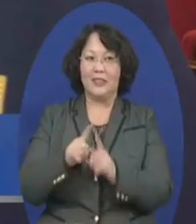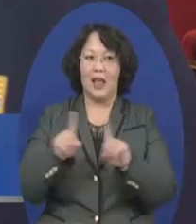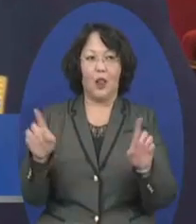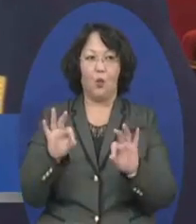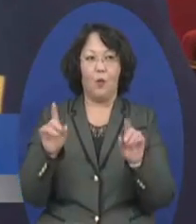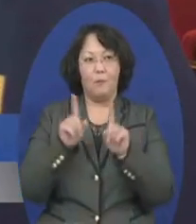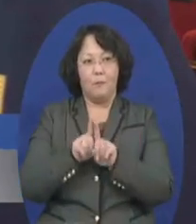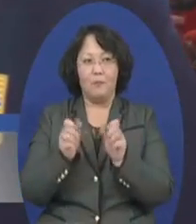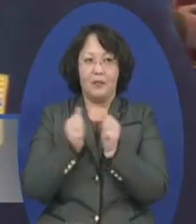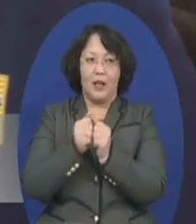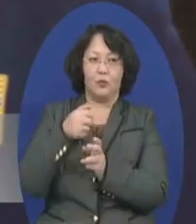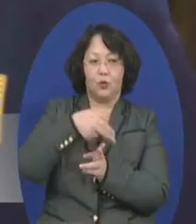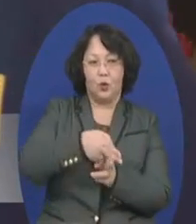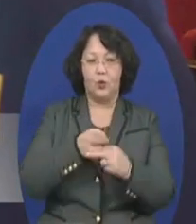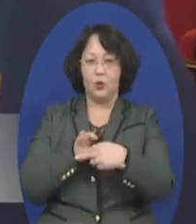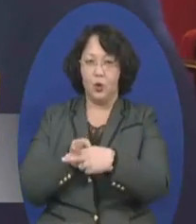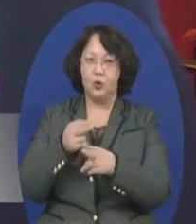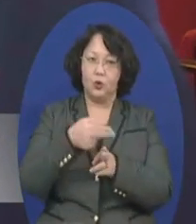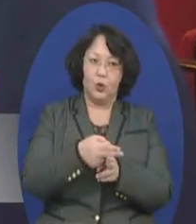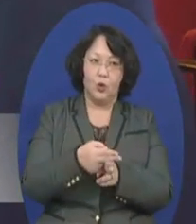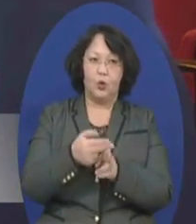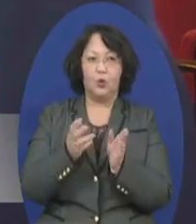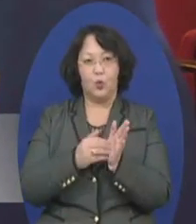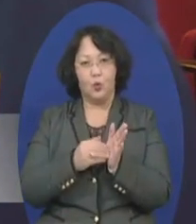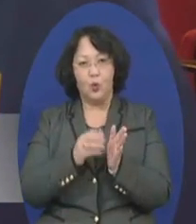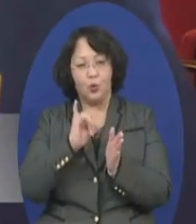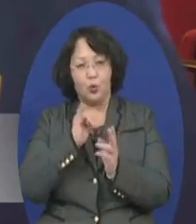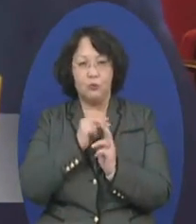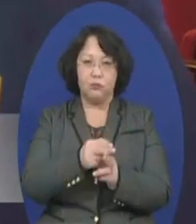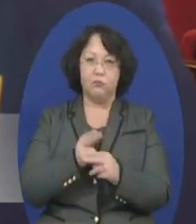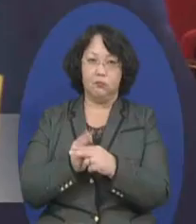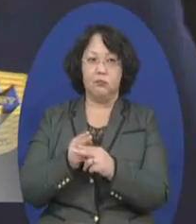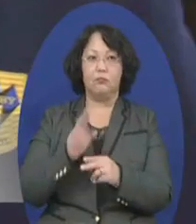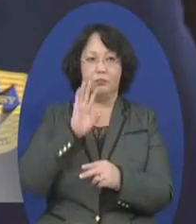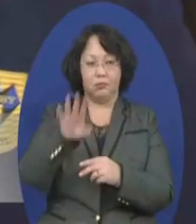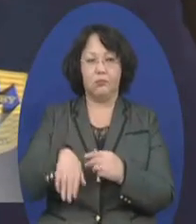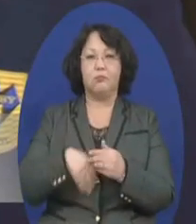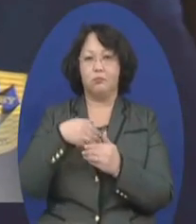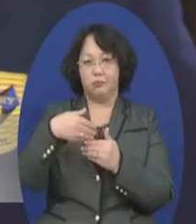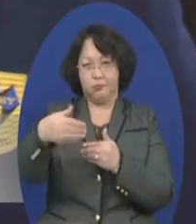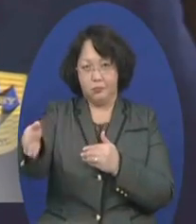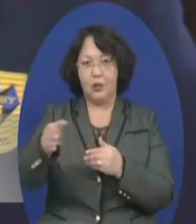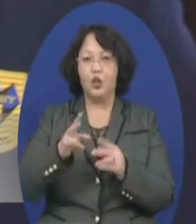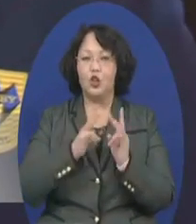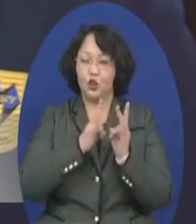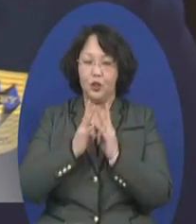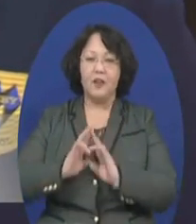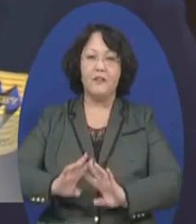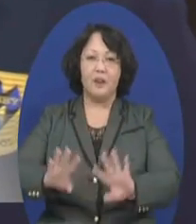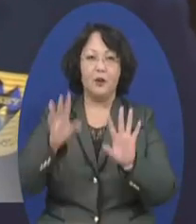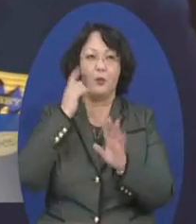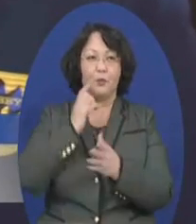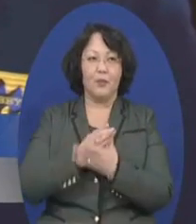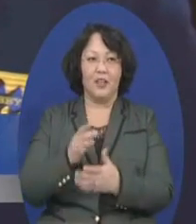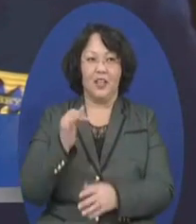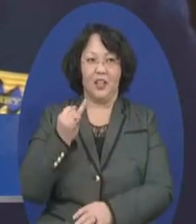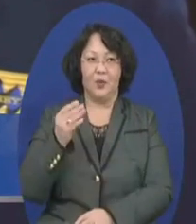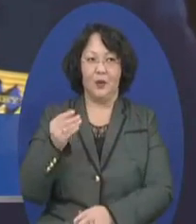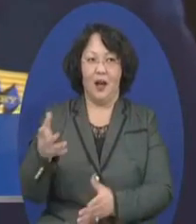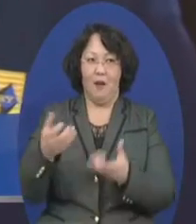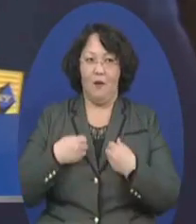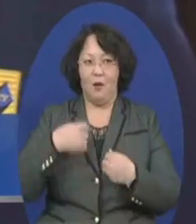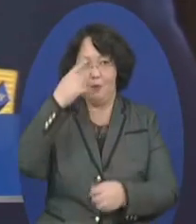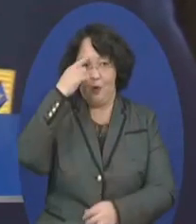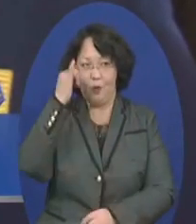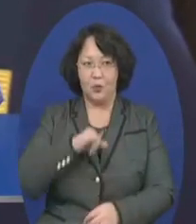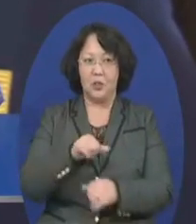салахгүй, нэгнийхээ төшөлт тулгуур болж дутууг нөхөж цааштай нөхөрлж явна л гэж бодож байна. Иргэний үнэлэх аваад за ингэж Монгол улс иргэн болт